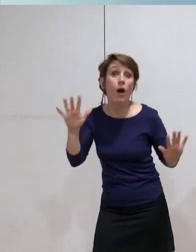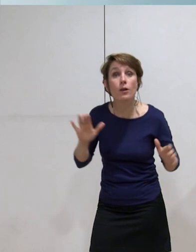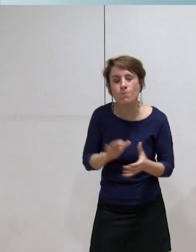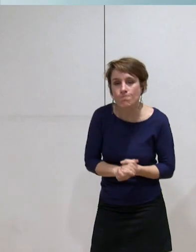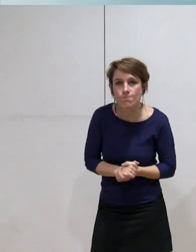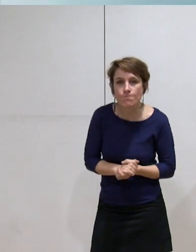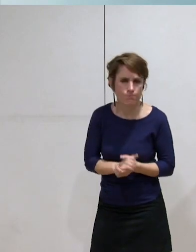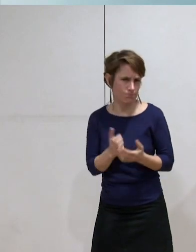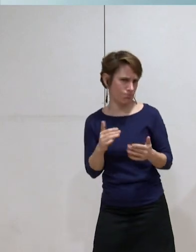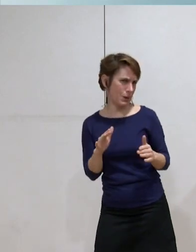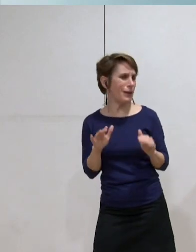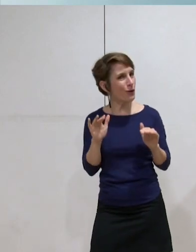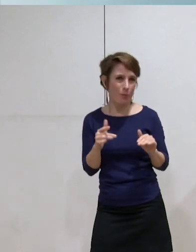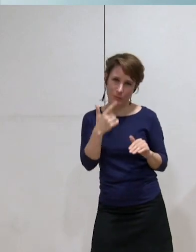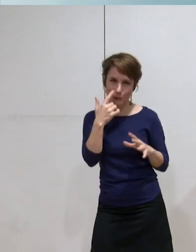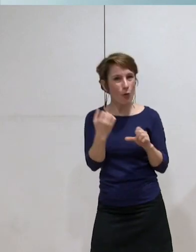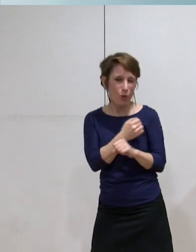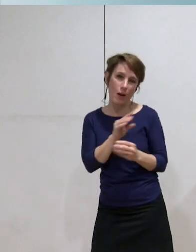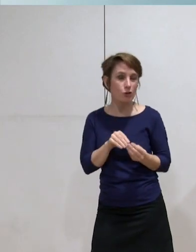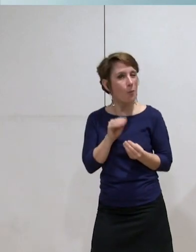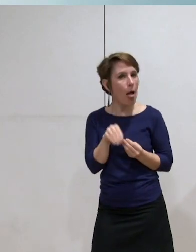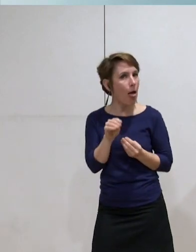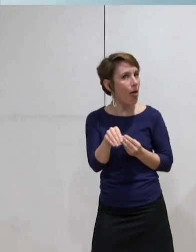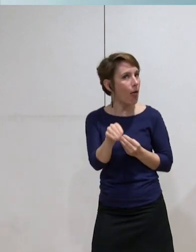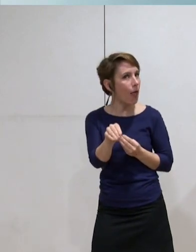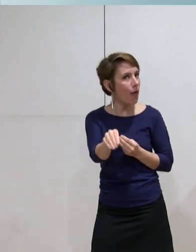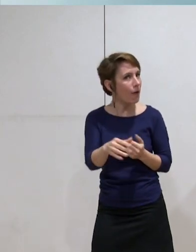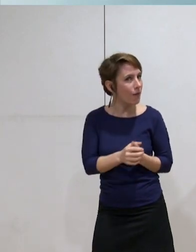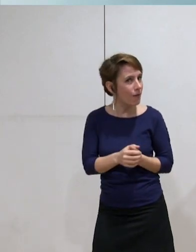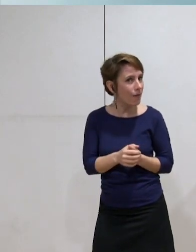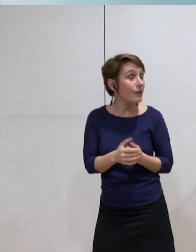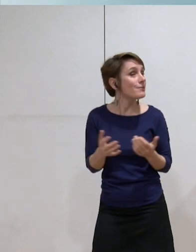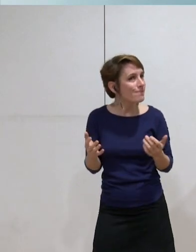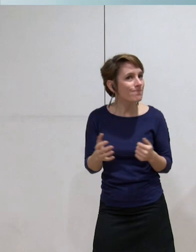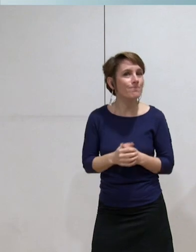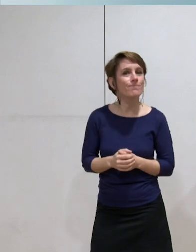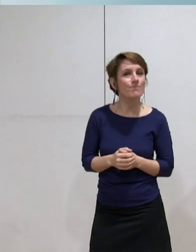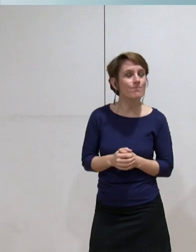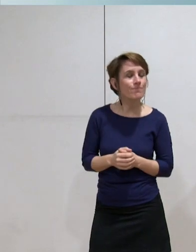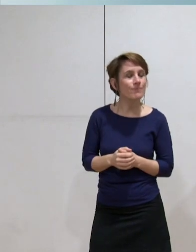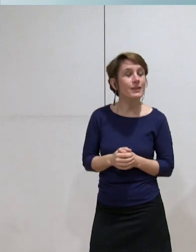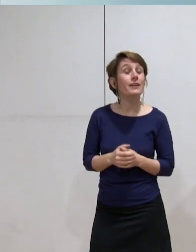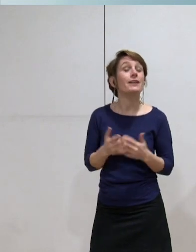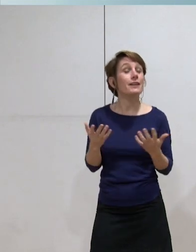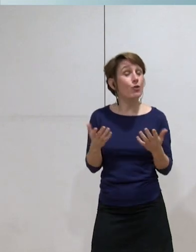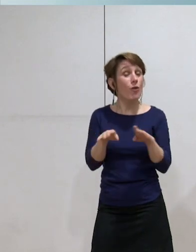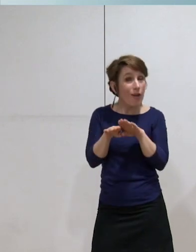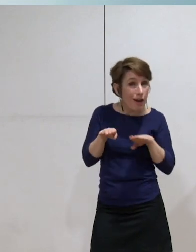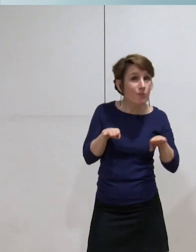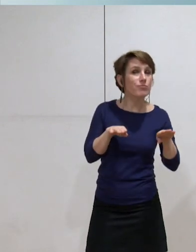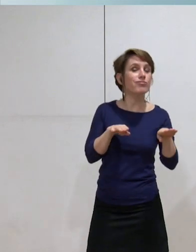mais c'est toujours un petit peu de temps gagné on comprend bien ou de perdu et comme dans le même temps comme dans le même